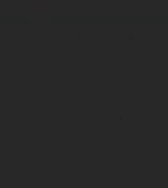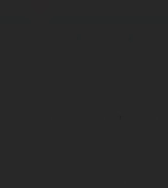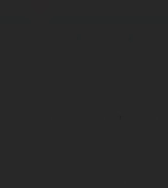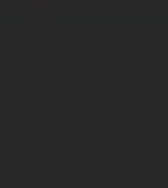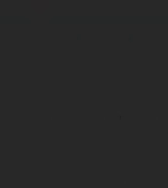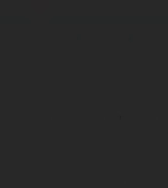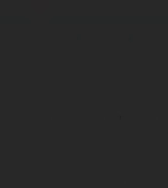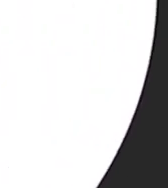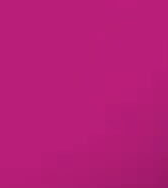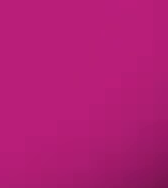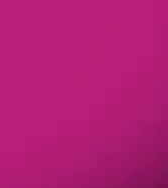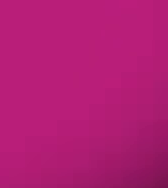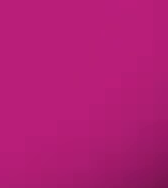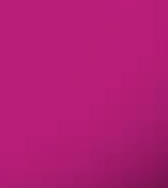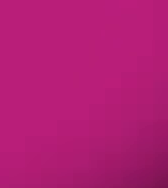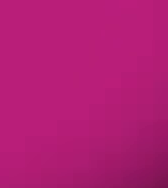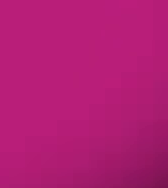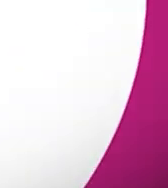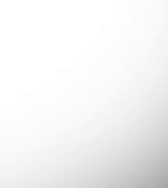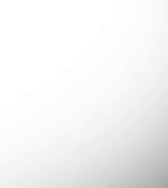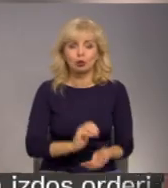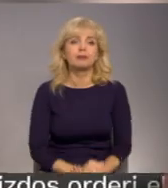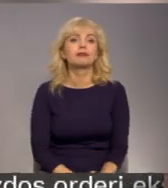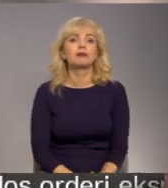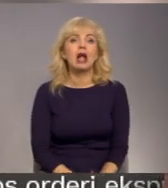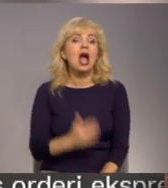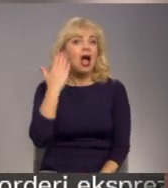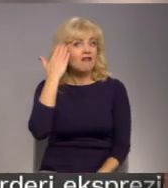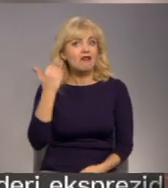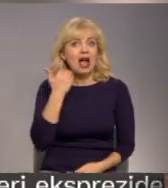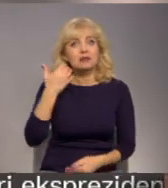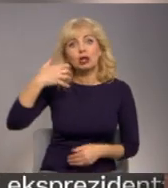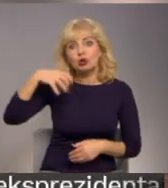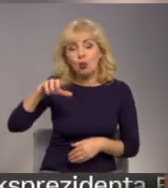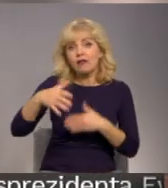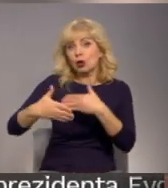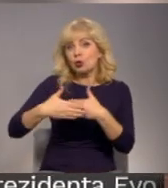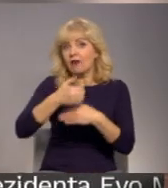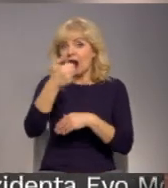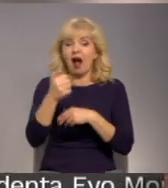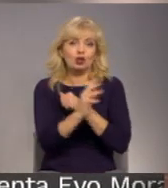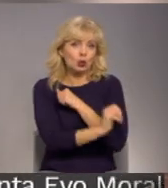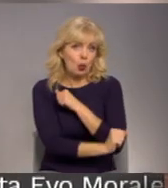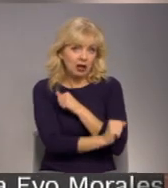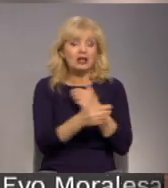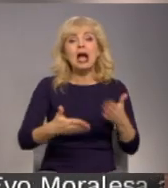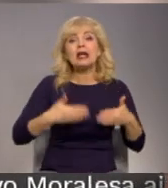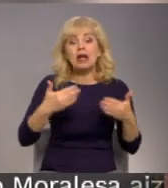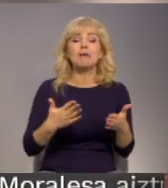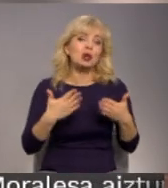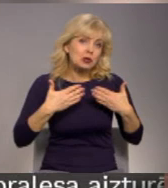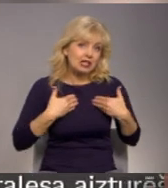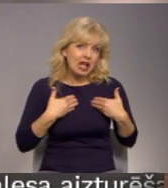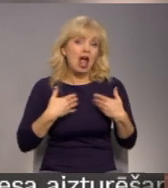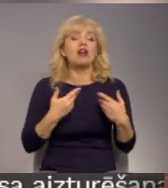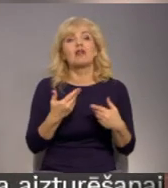Re, viss ēters ir te! Ventspils dome, tuvojoties gada nogalei, iepriecinājusi